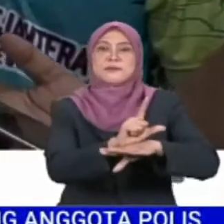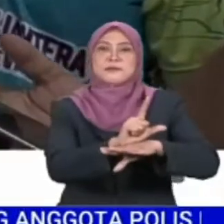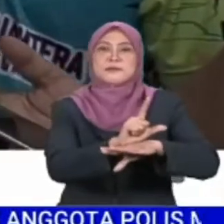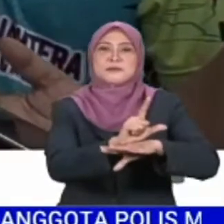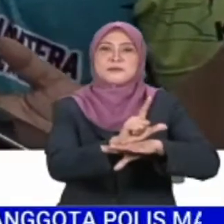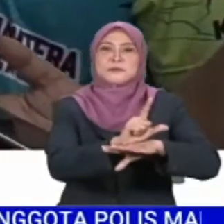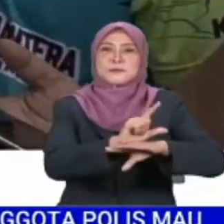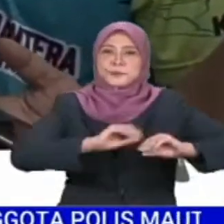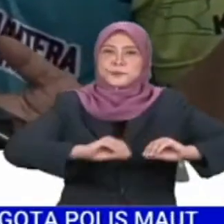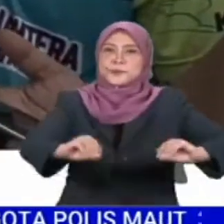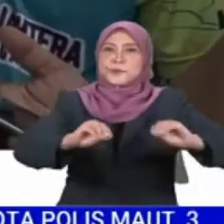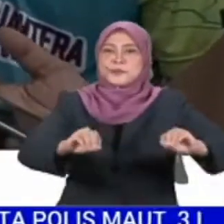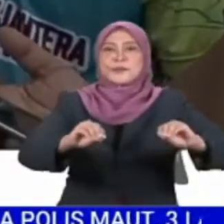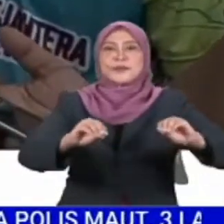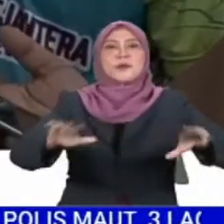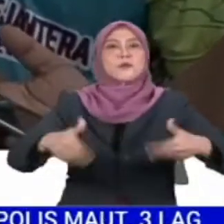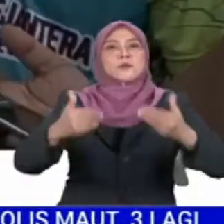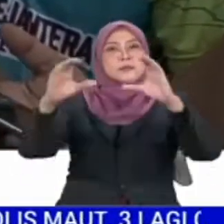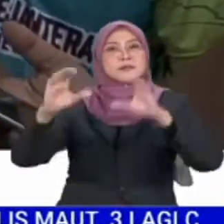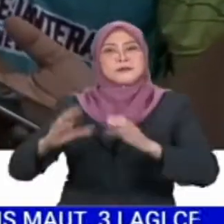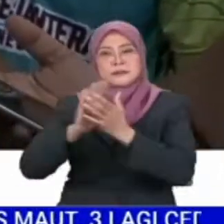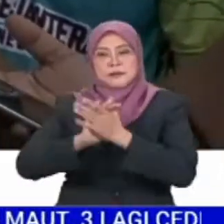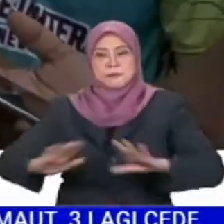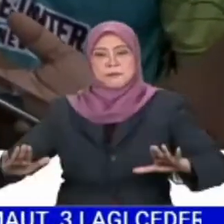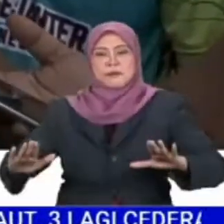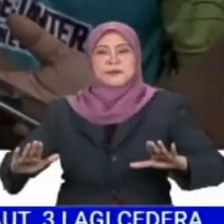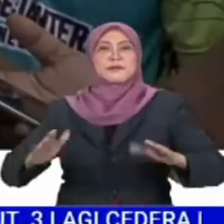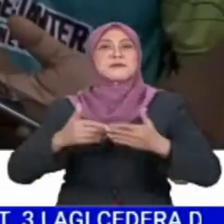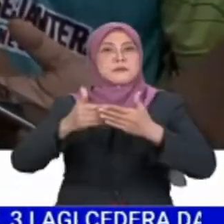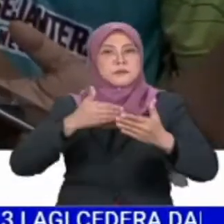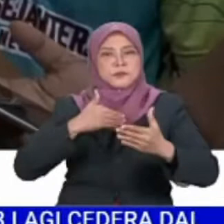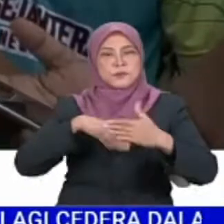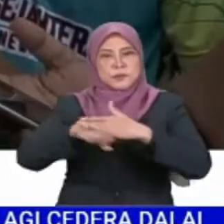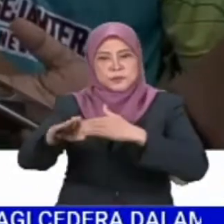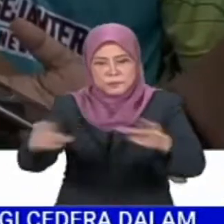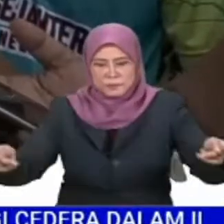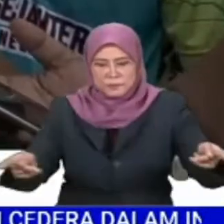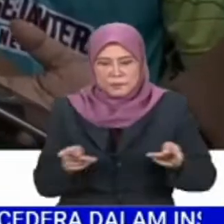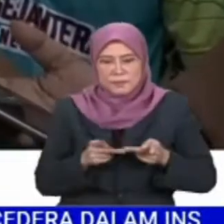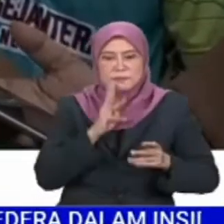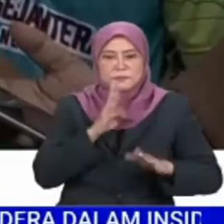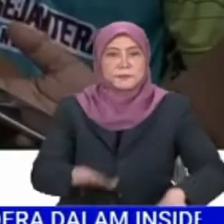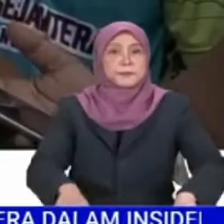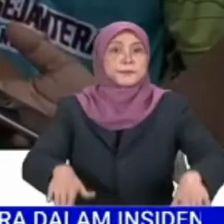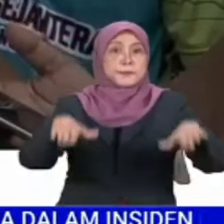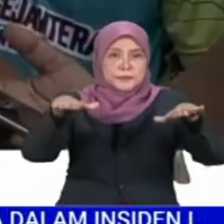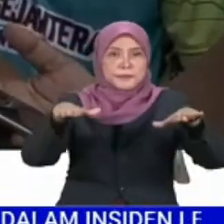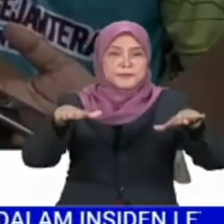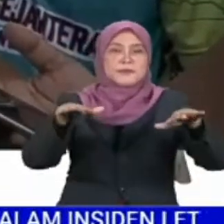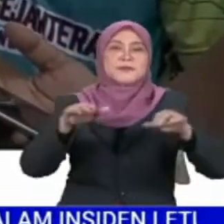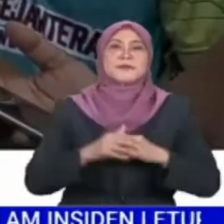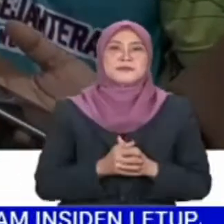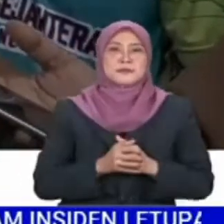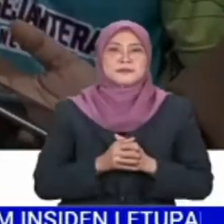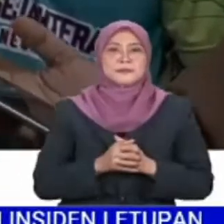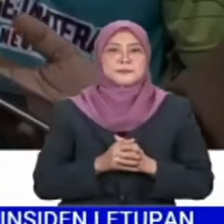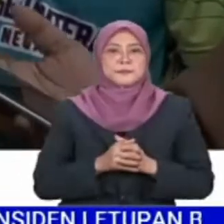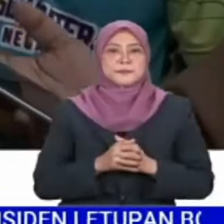pendedahan tentang aspek keselamatan sebelum kita masuk ke kawasan-kawasan yang dilanda bencana.